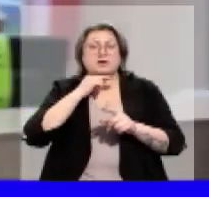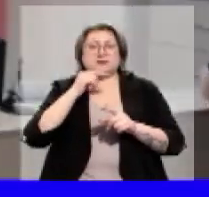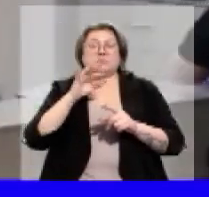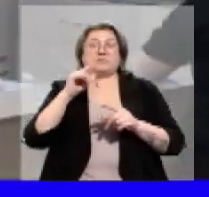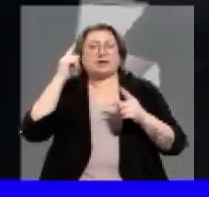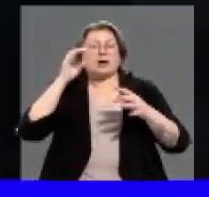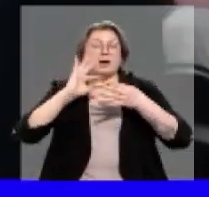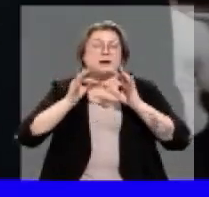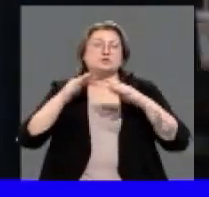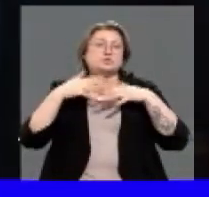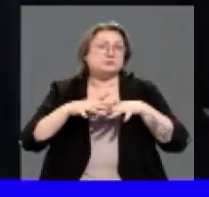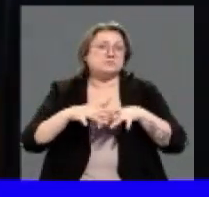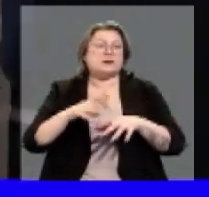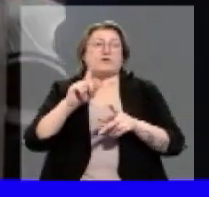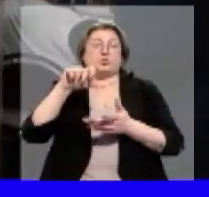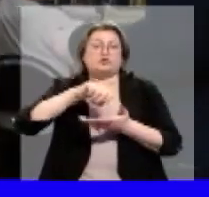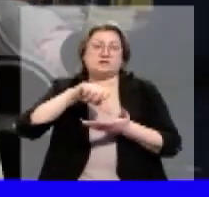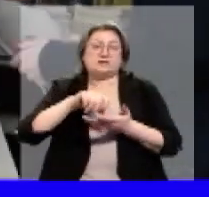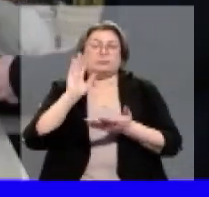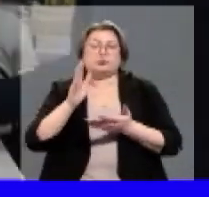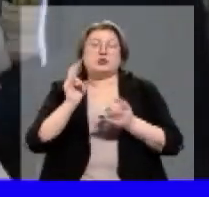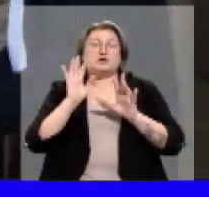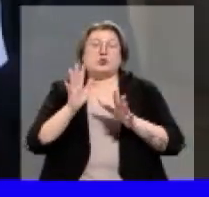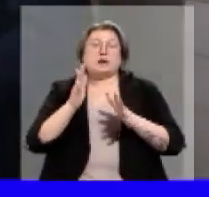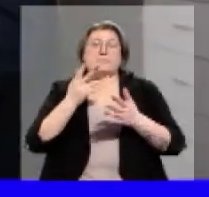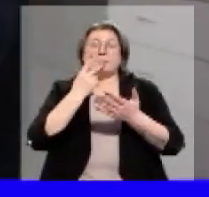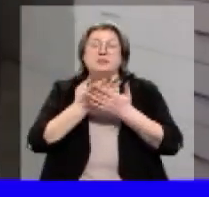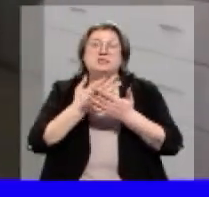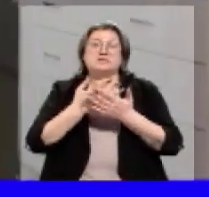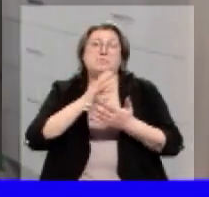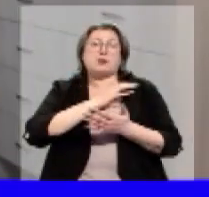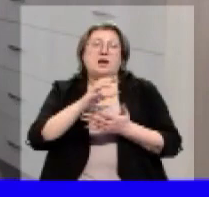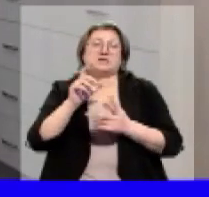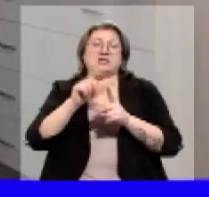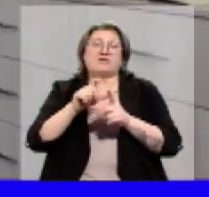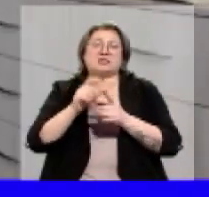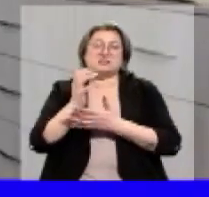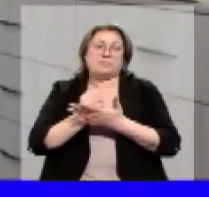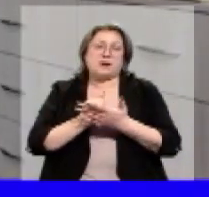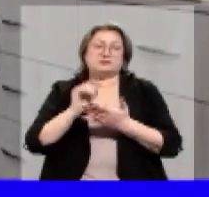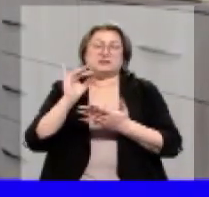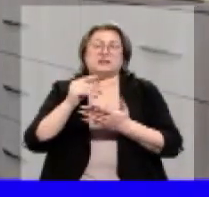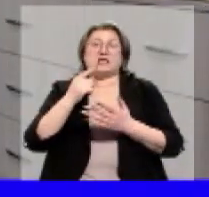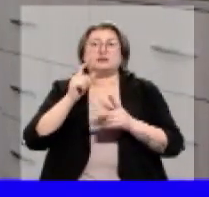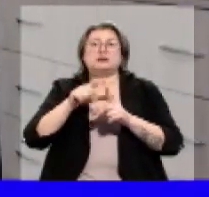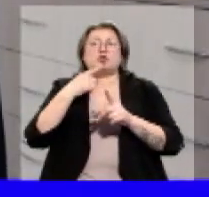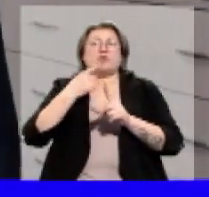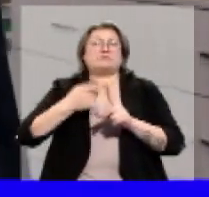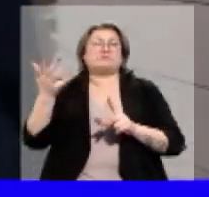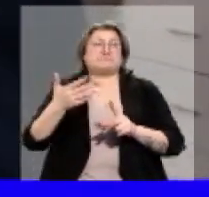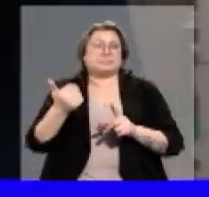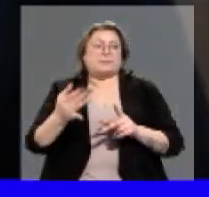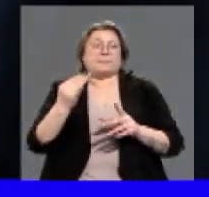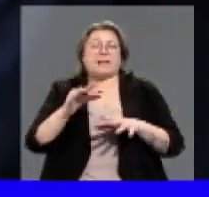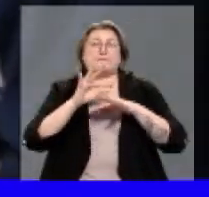внимательными и рассудительными. Ведь участникам предстоит не только продемонстрировать богатый словарный запас и красноречие, вместе с